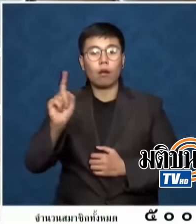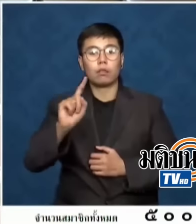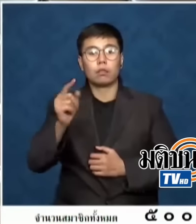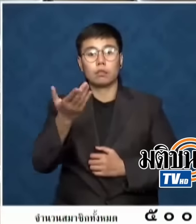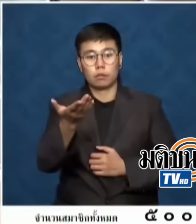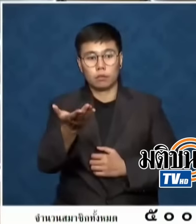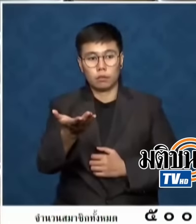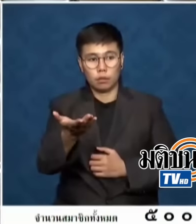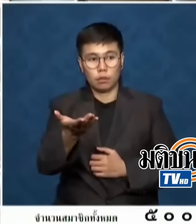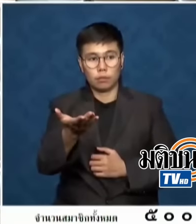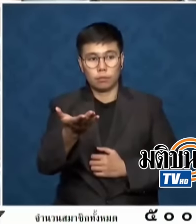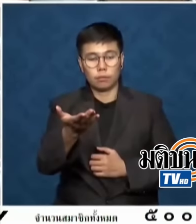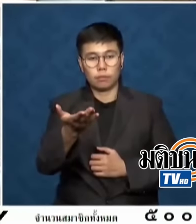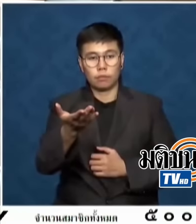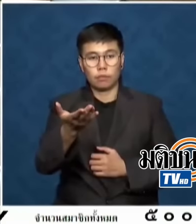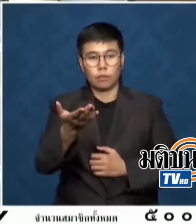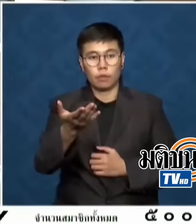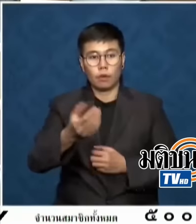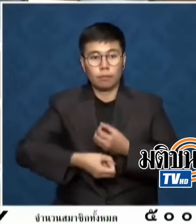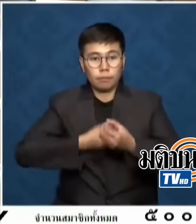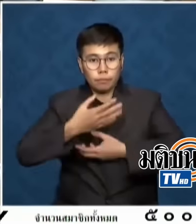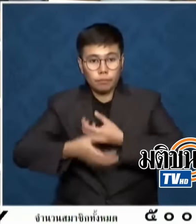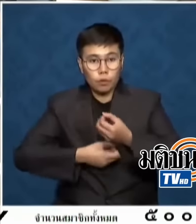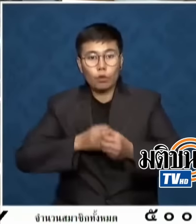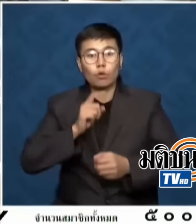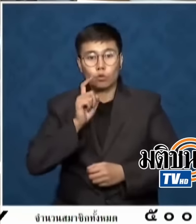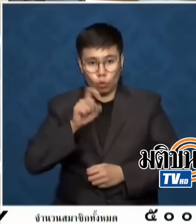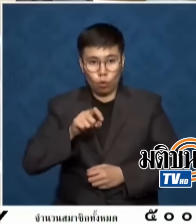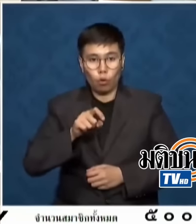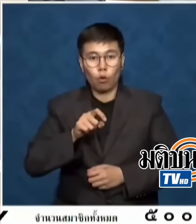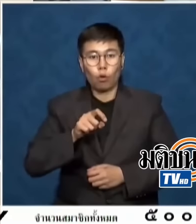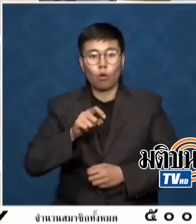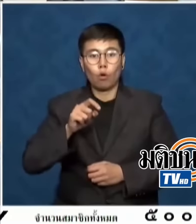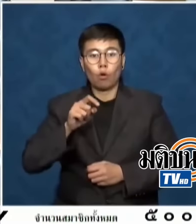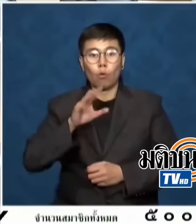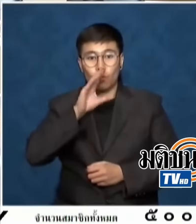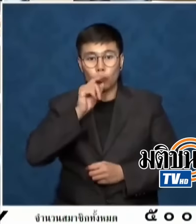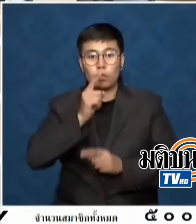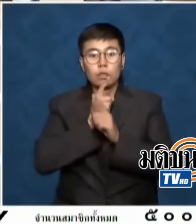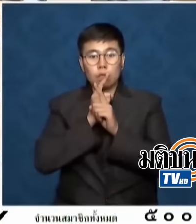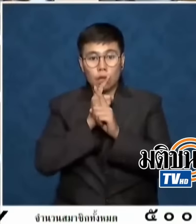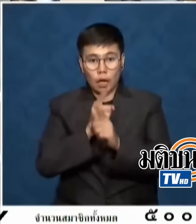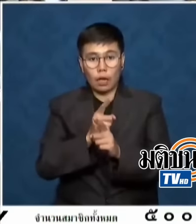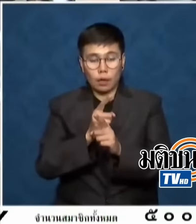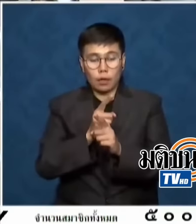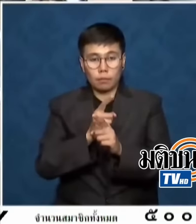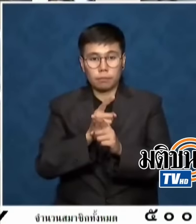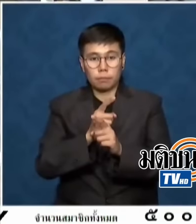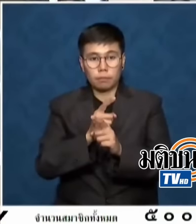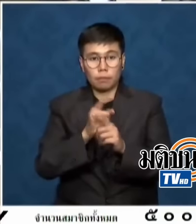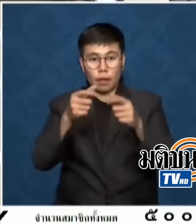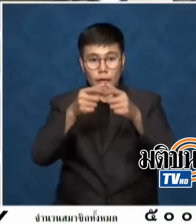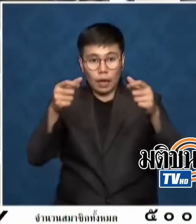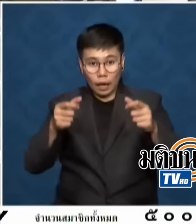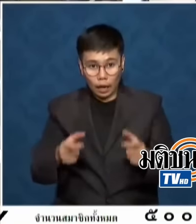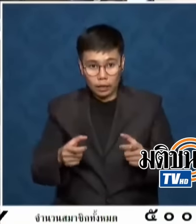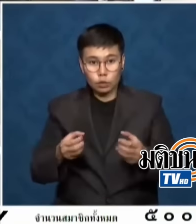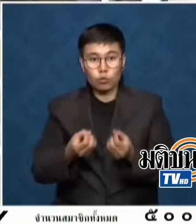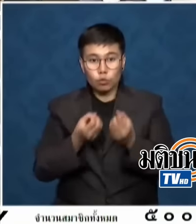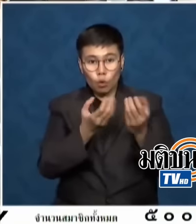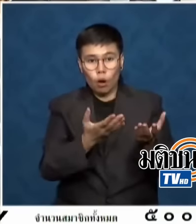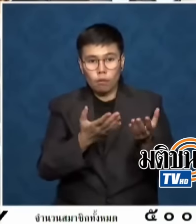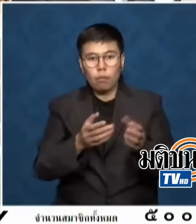ท่านแปลยติเนี่ยท่านต้องพูดตามที่ในนี้นะครับจริงๆแล้วเอาเรื่องมาอ่าน